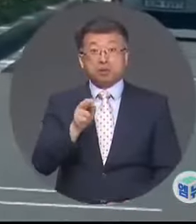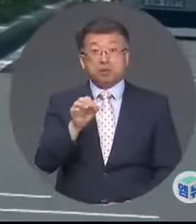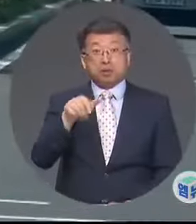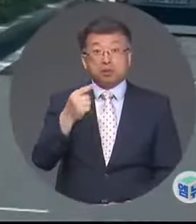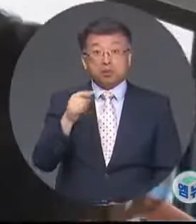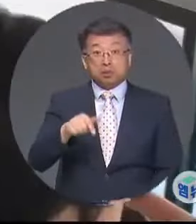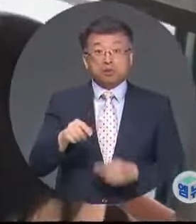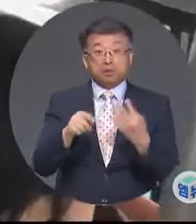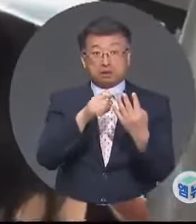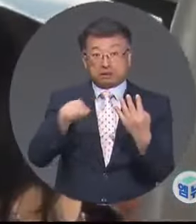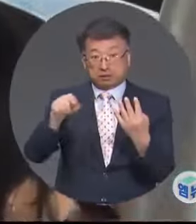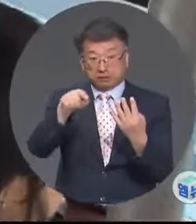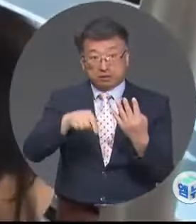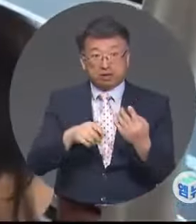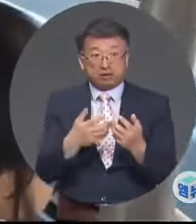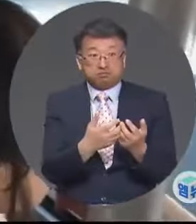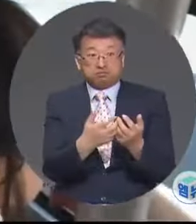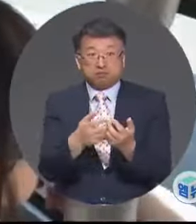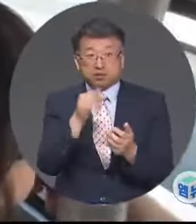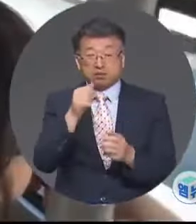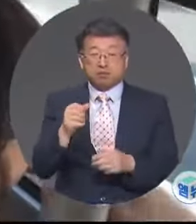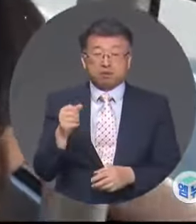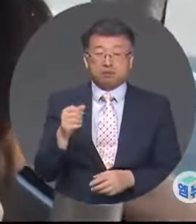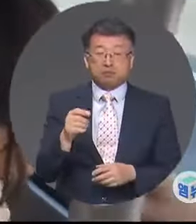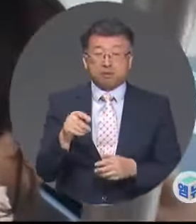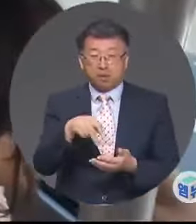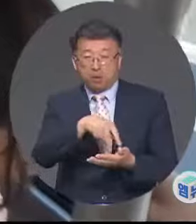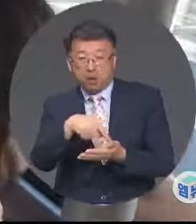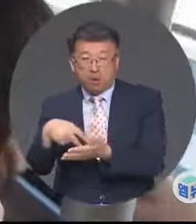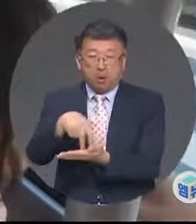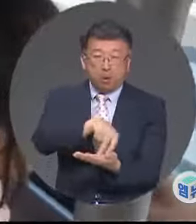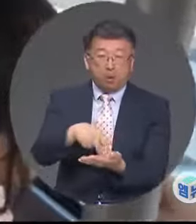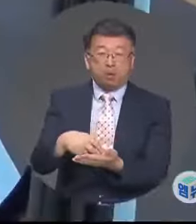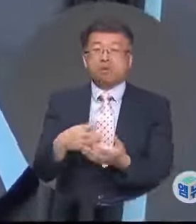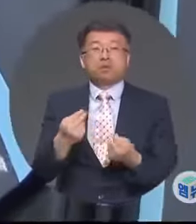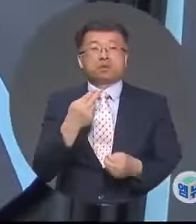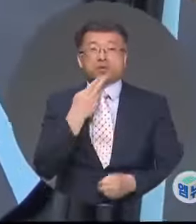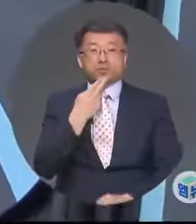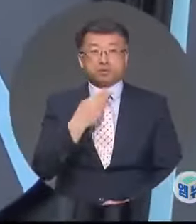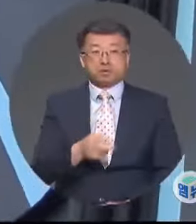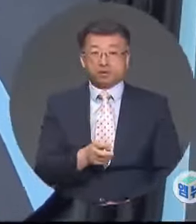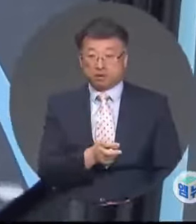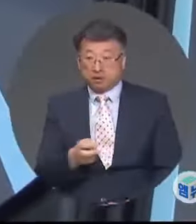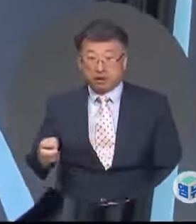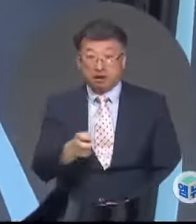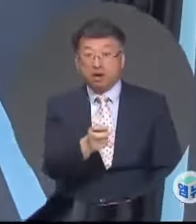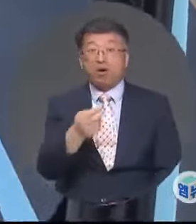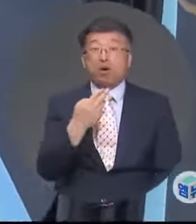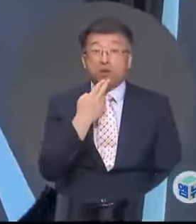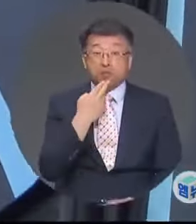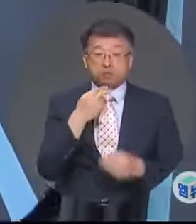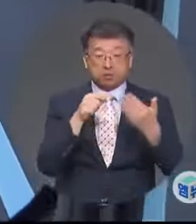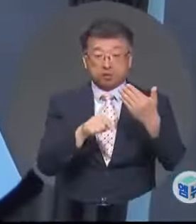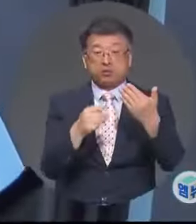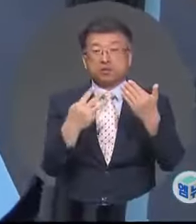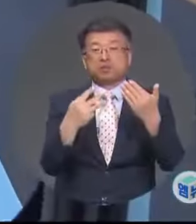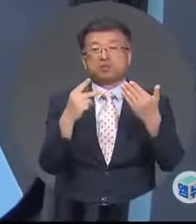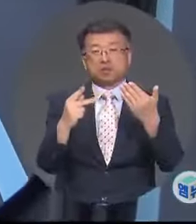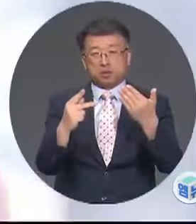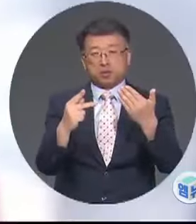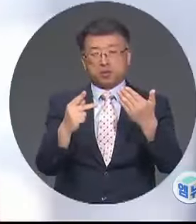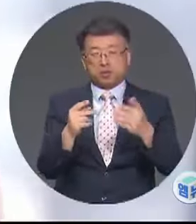버스는 승객들로 가득하지만 흔들림은 거의 없습니다. 차로 변경 없이 9.3km를 주행한